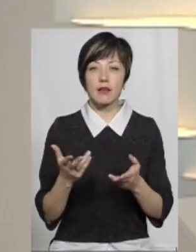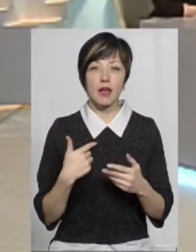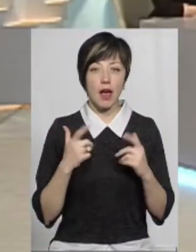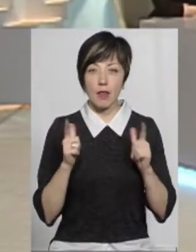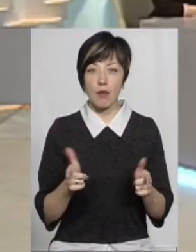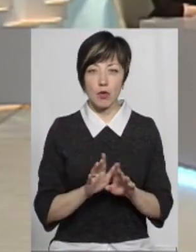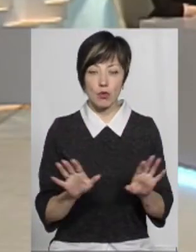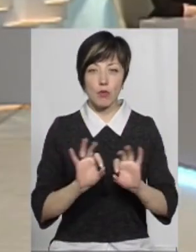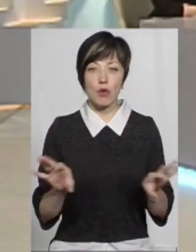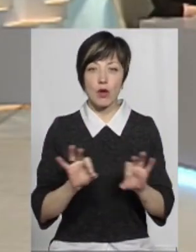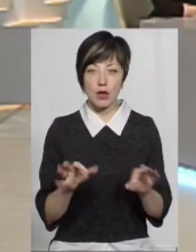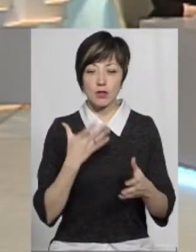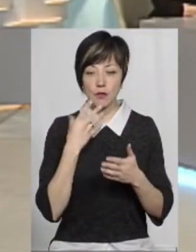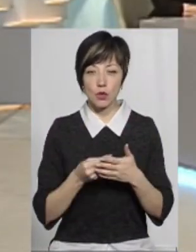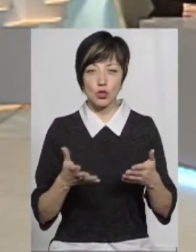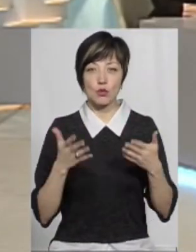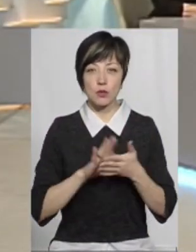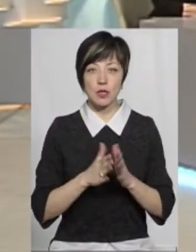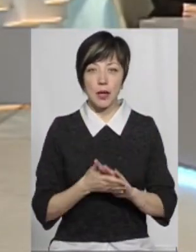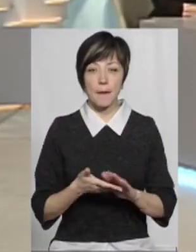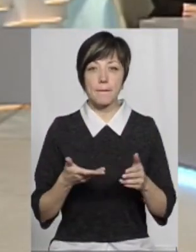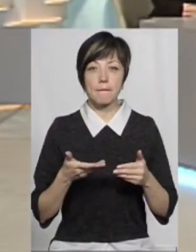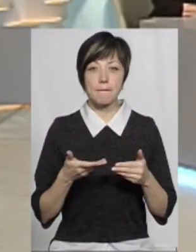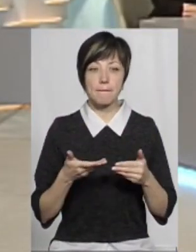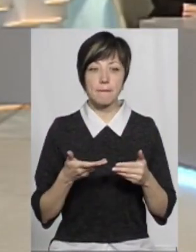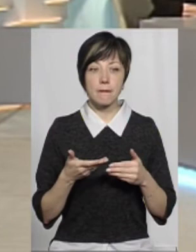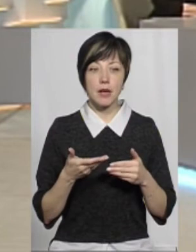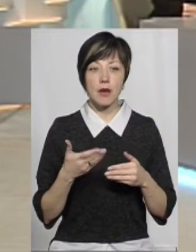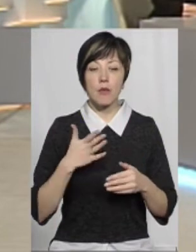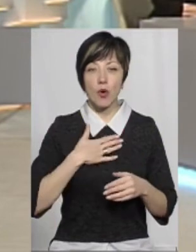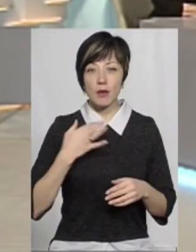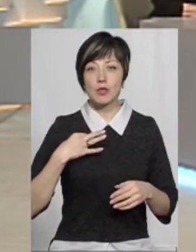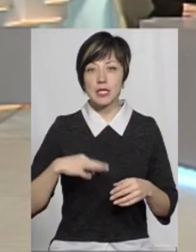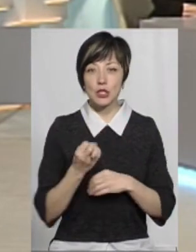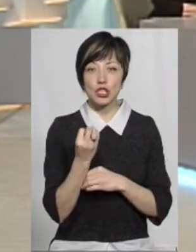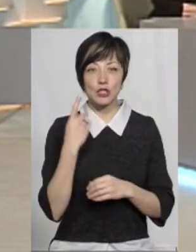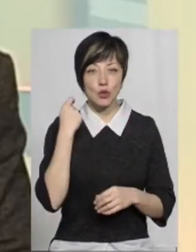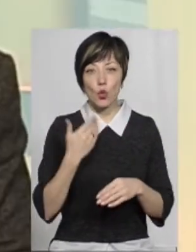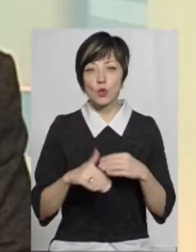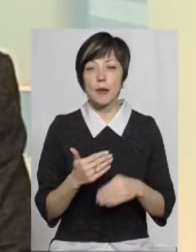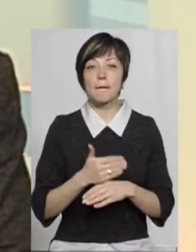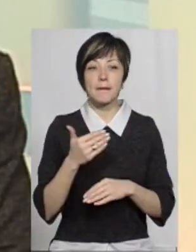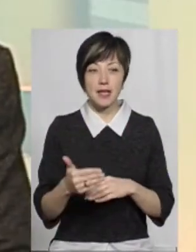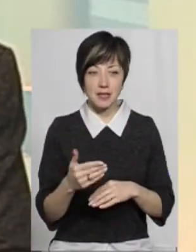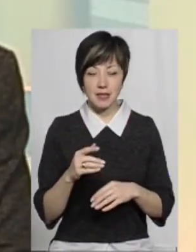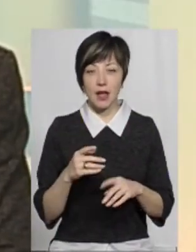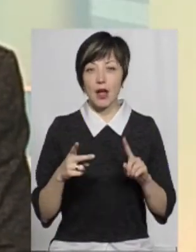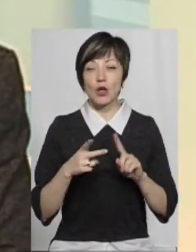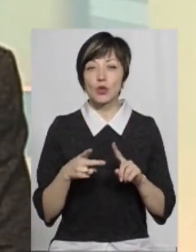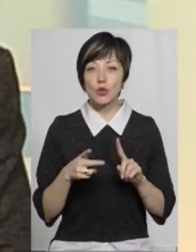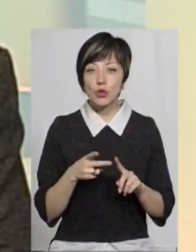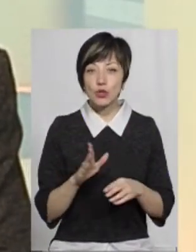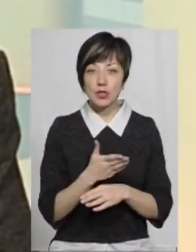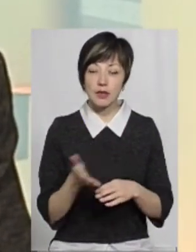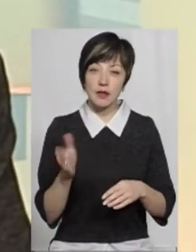не погоджуюсь, пояснюю свою чітку позицію. Моєму сину 14 років, йому це вже пізно. Перша частина. Друга частина